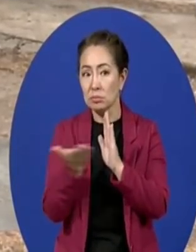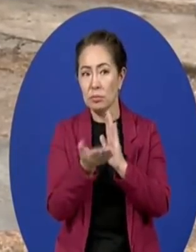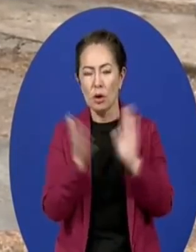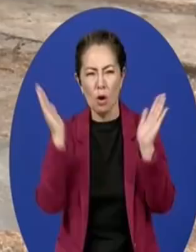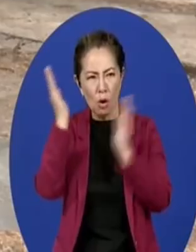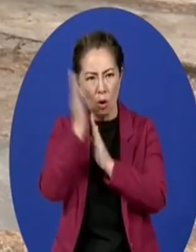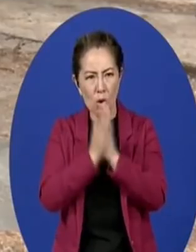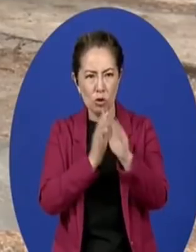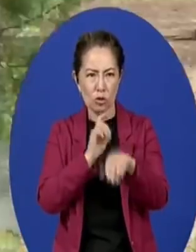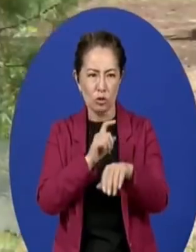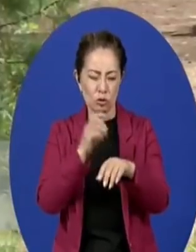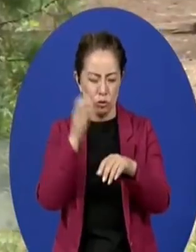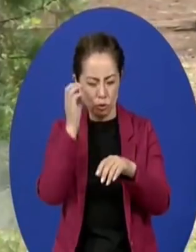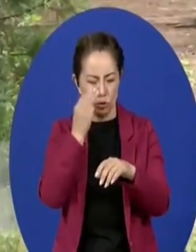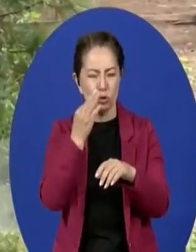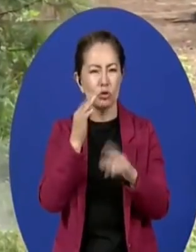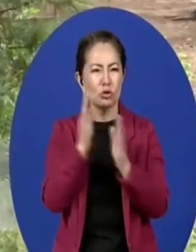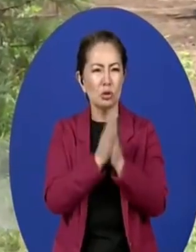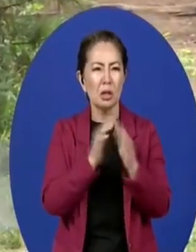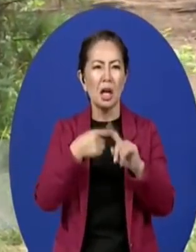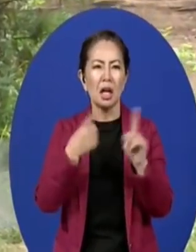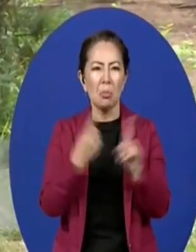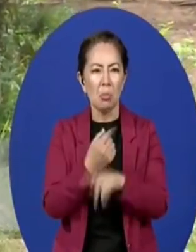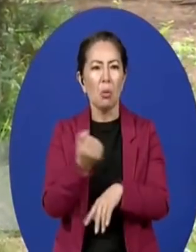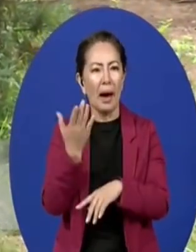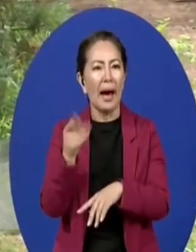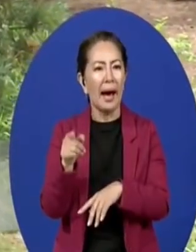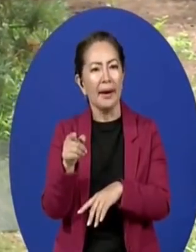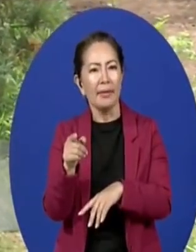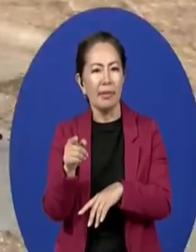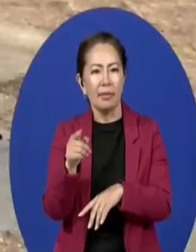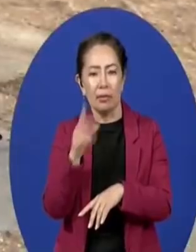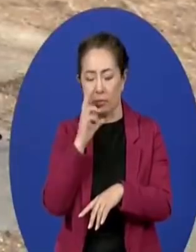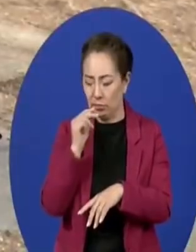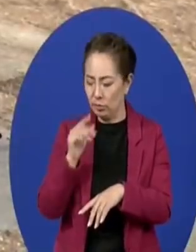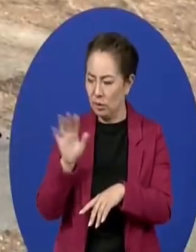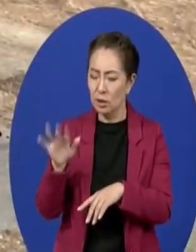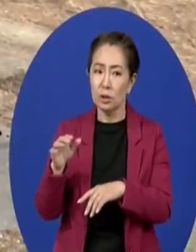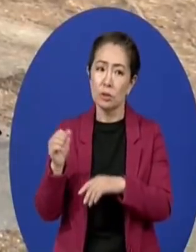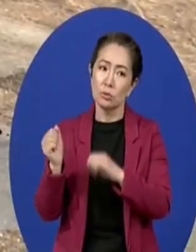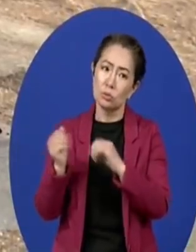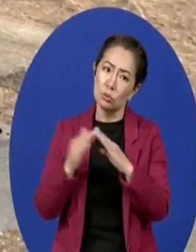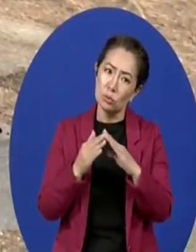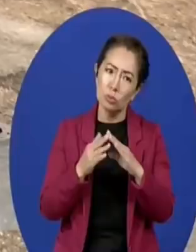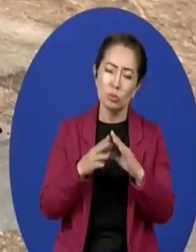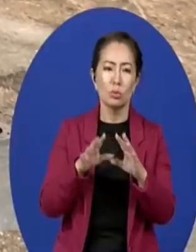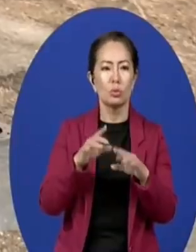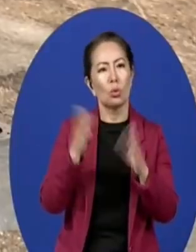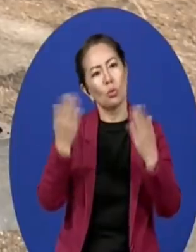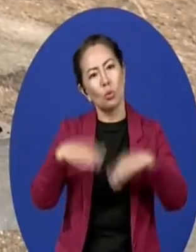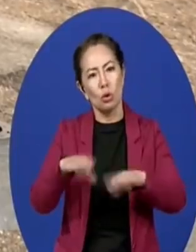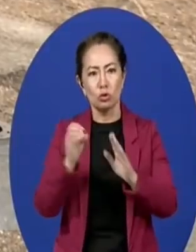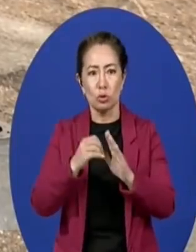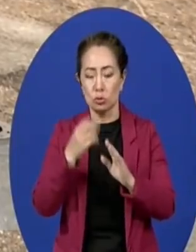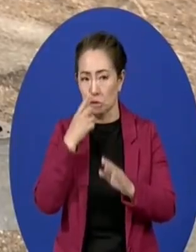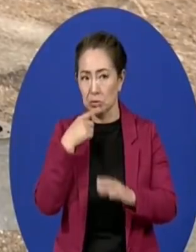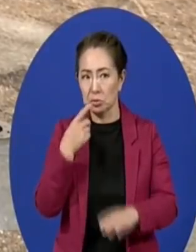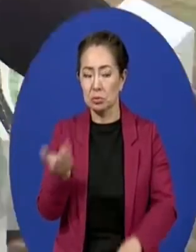орой шөнийн цагаар гэмт хэрэгч гарсан гэж тэд игдүүцэж байсан юм. Иймээс шилжүүлэх эсвэл нураах ёстой гэж үзэж байна